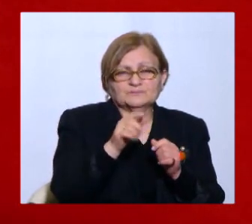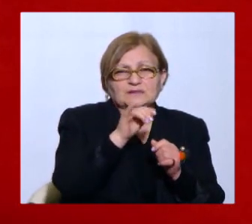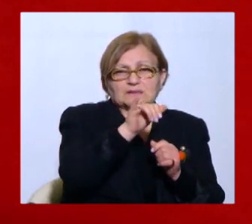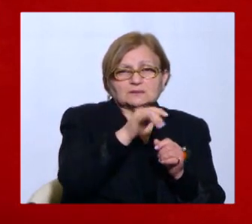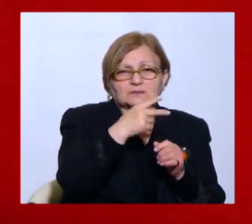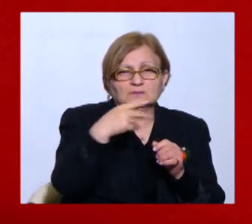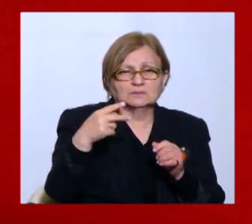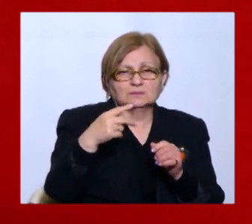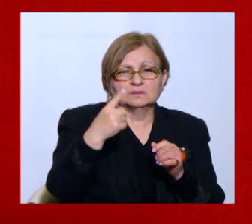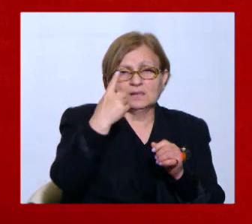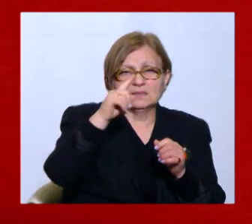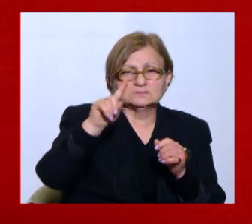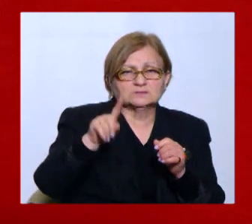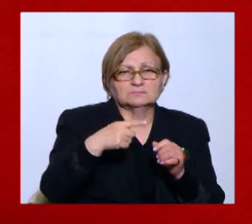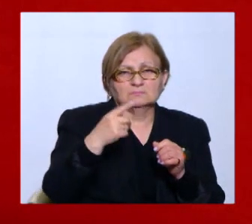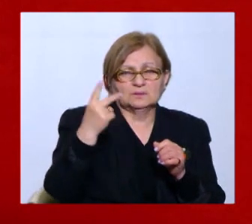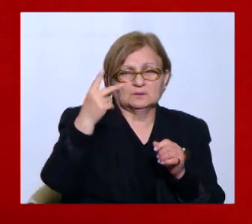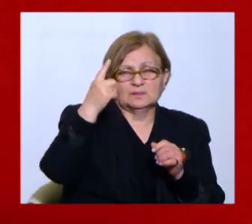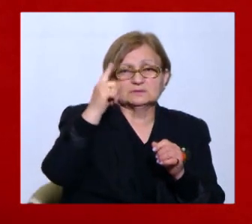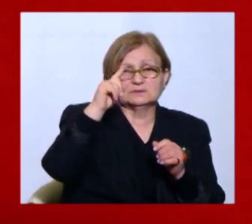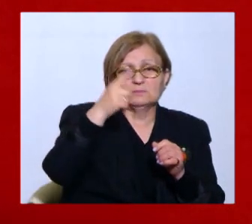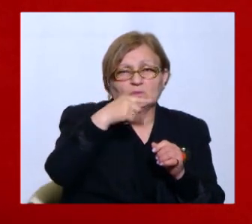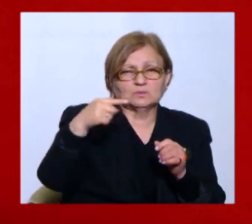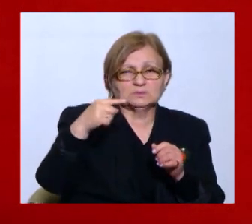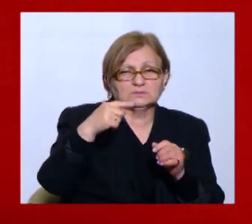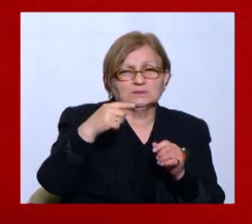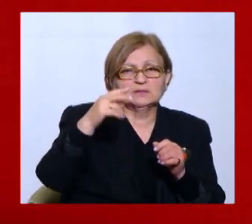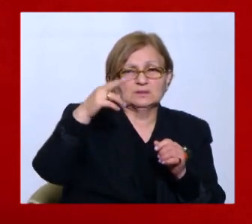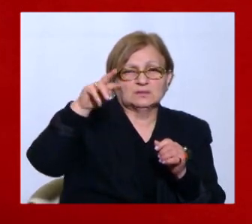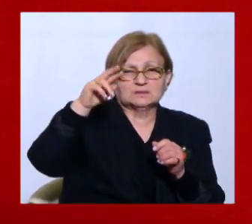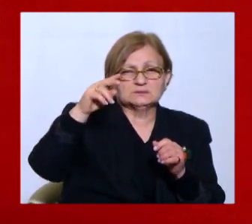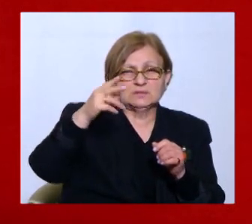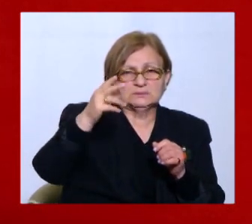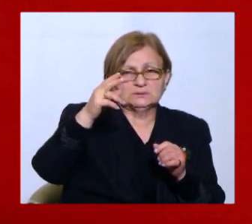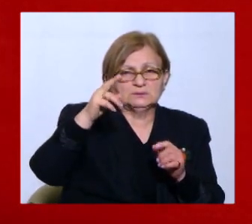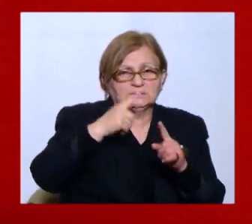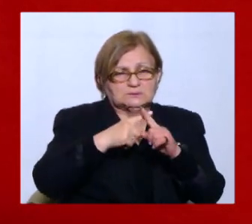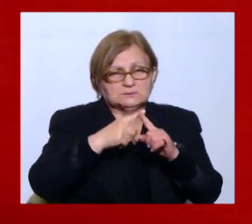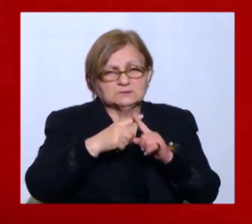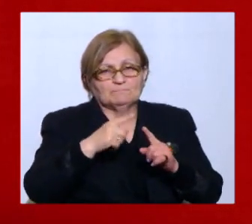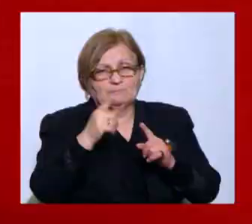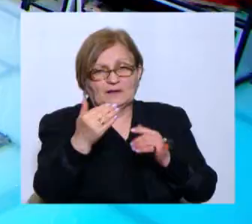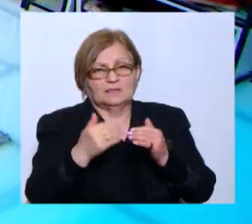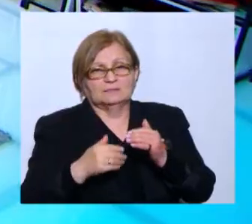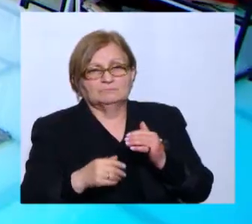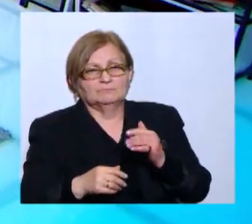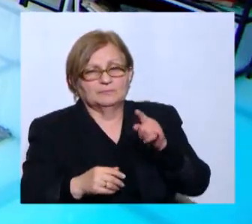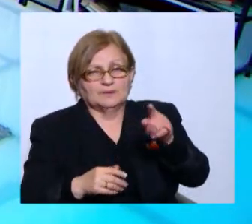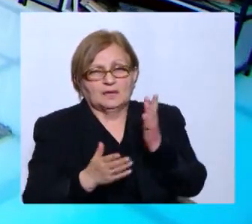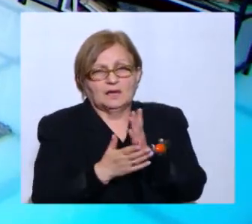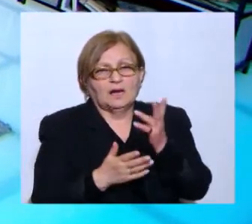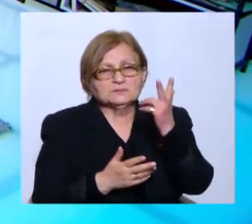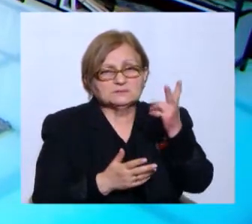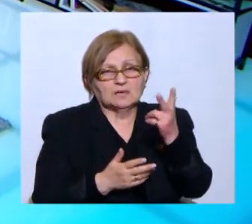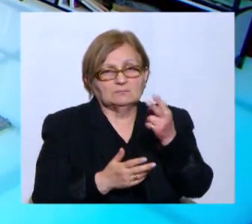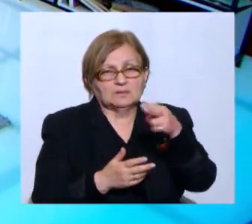უდრის 1.2 ხარისხად x. აი მოდით ამის გვერდით ეს ხო არის 3 ხარისხად